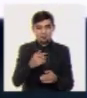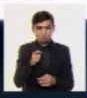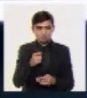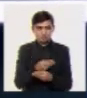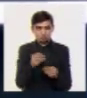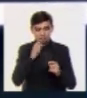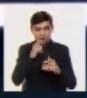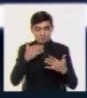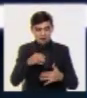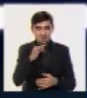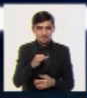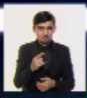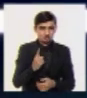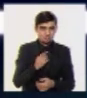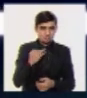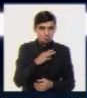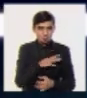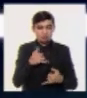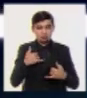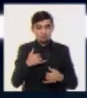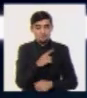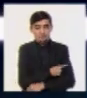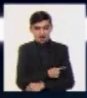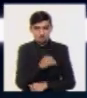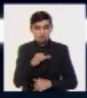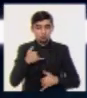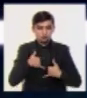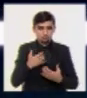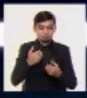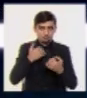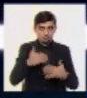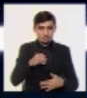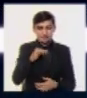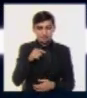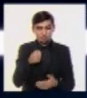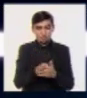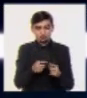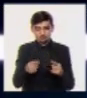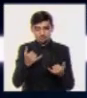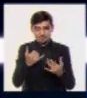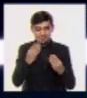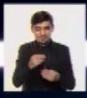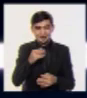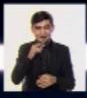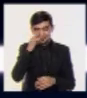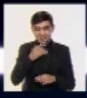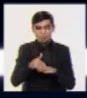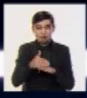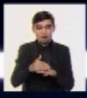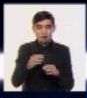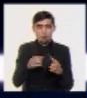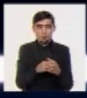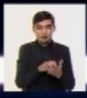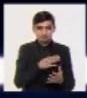табыстады. Көптен күткен баспанаға осы жол дәрігерлер мен мұғалімдер қол жеткізді. Бүгінге дейін елде Қазақстан ипотекалық компаниясының